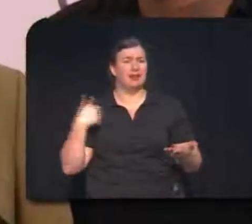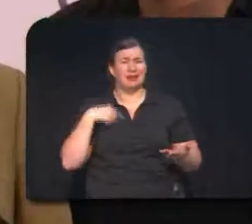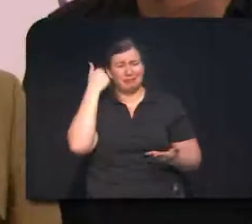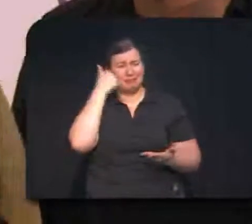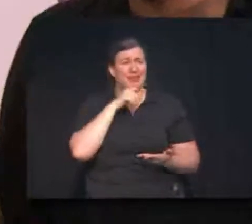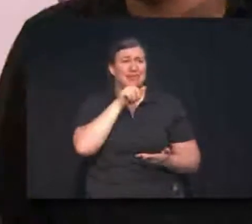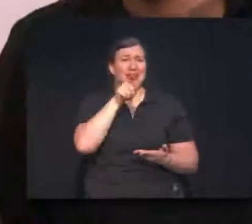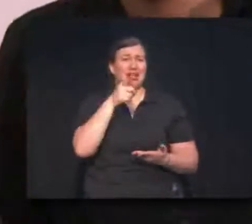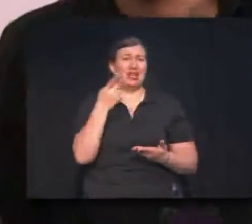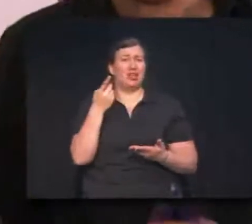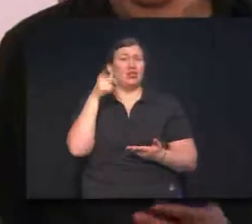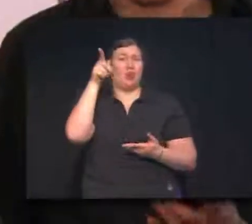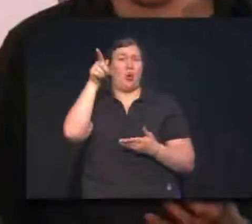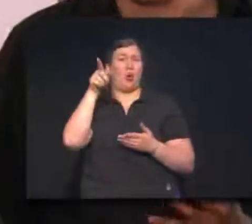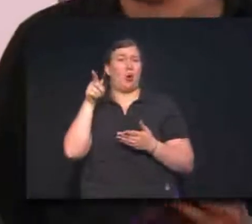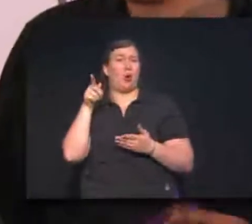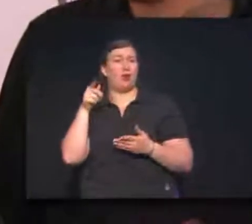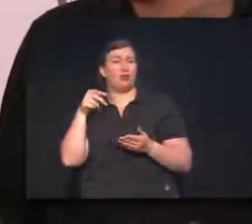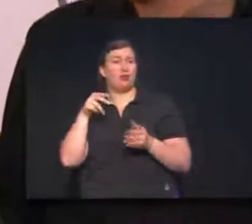danke schön